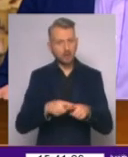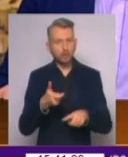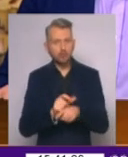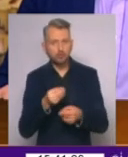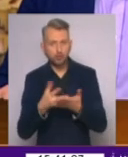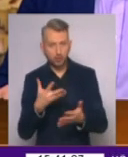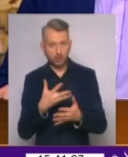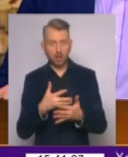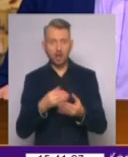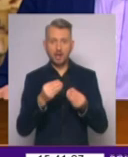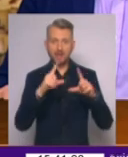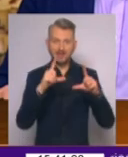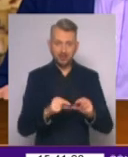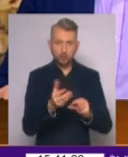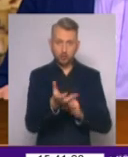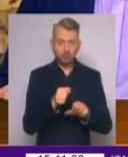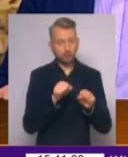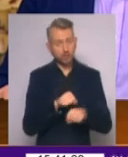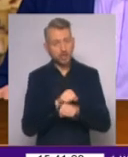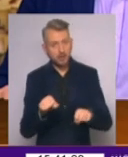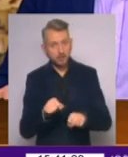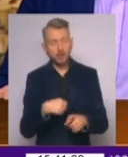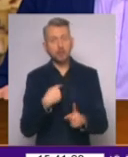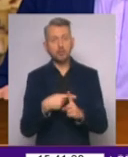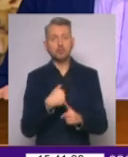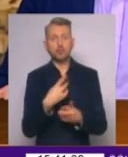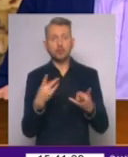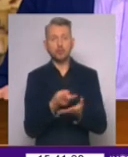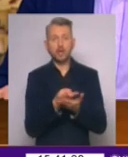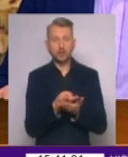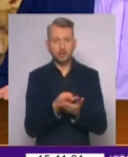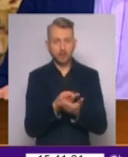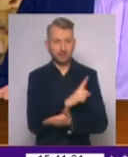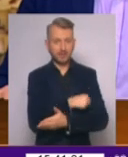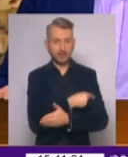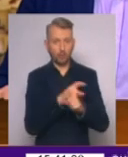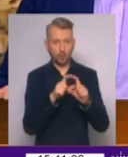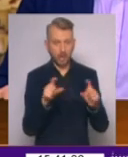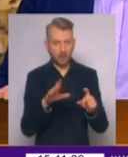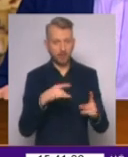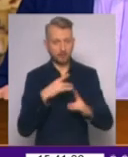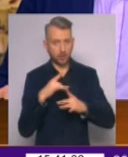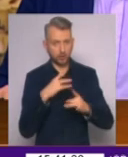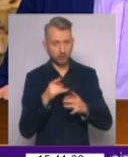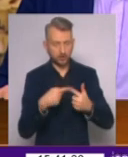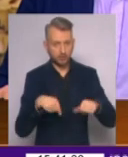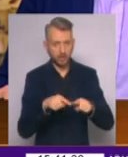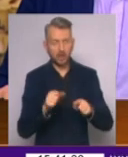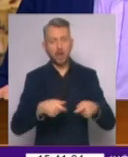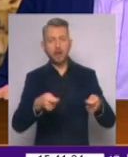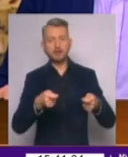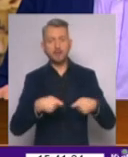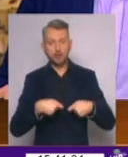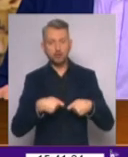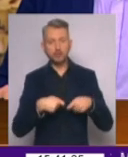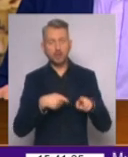на эти лечения? И потом мне еще нужно лежать в стационаре неврологическом, а заведующий